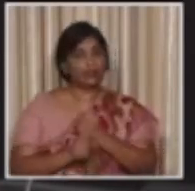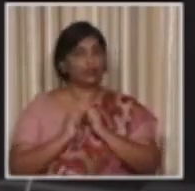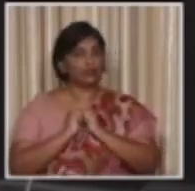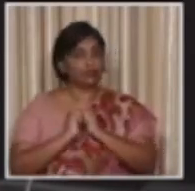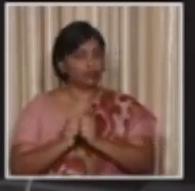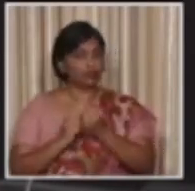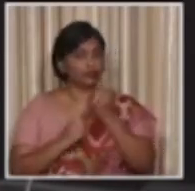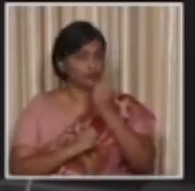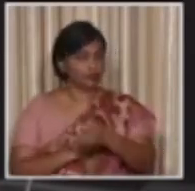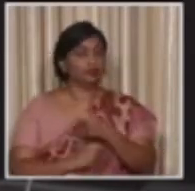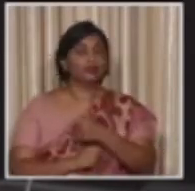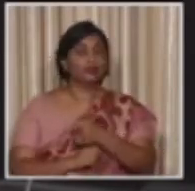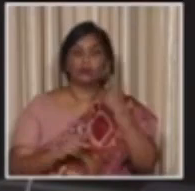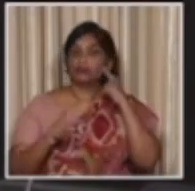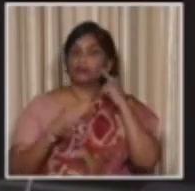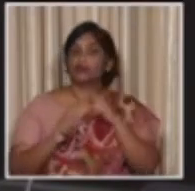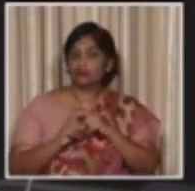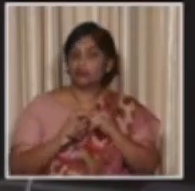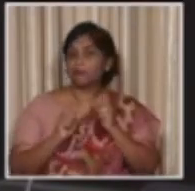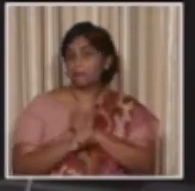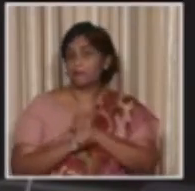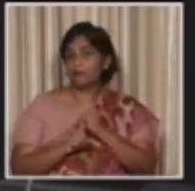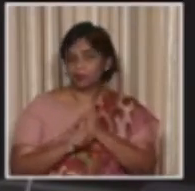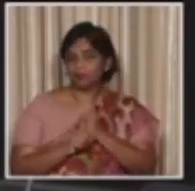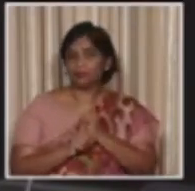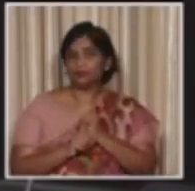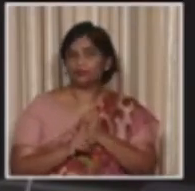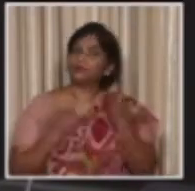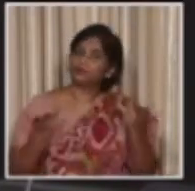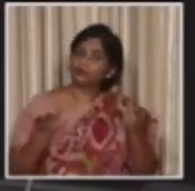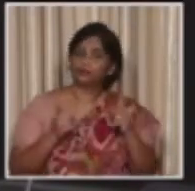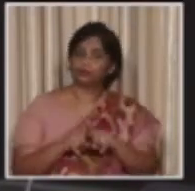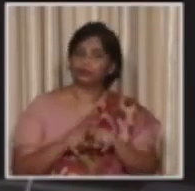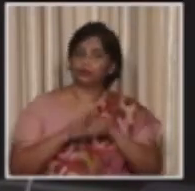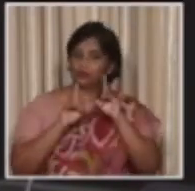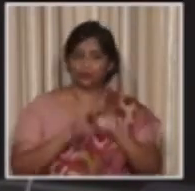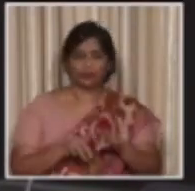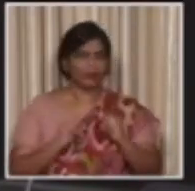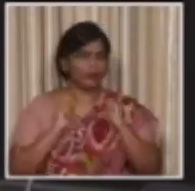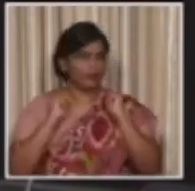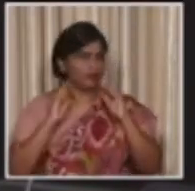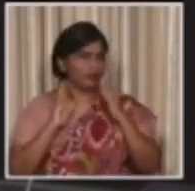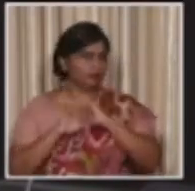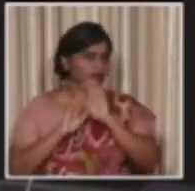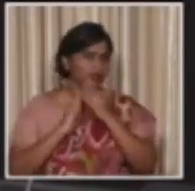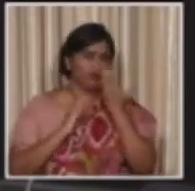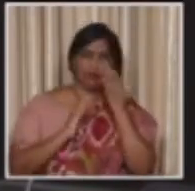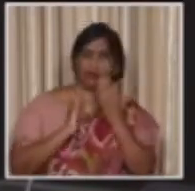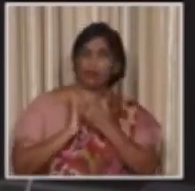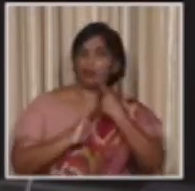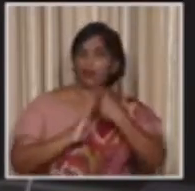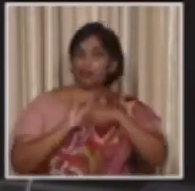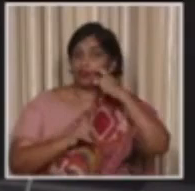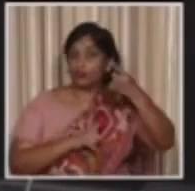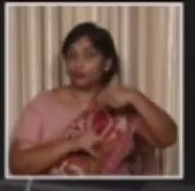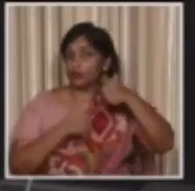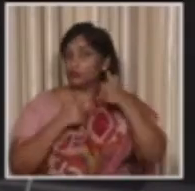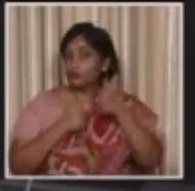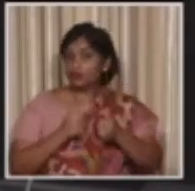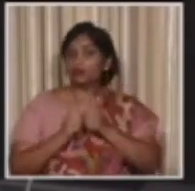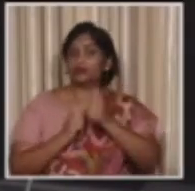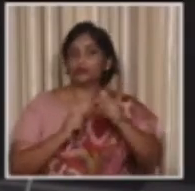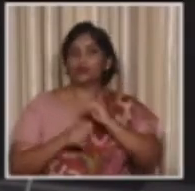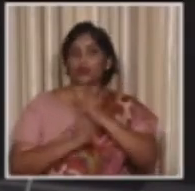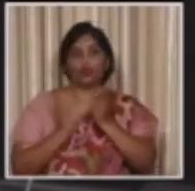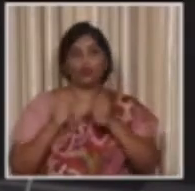ටික සිද්ධ කරනකොට ඒ වලටත් යම් යම් බලපෑම් සිද්ධ වෙනවා. එතකොට මේක සර්වසාධාරණව බලලා රටේ මිනිසුන්ගේ යහපත වෙනුවෙන් වැඩ කරන්නයි මේ සියලු